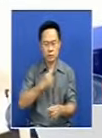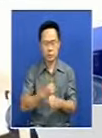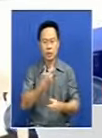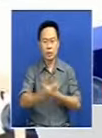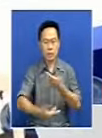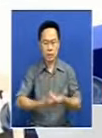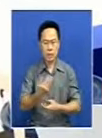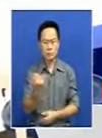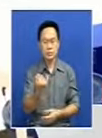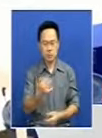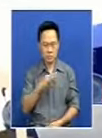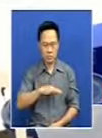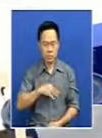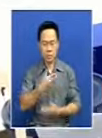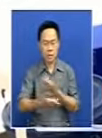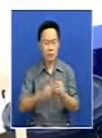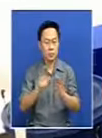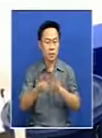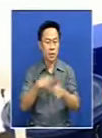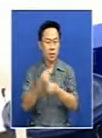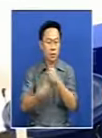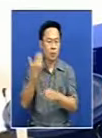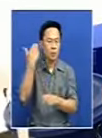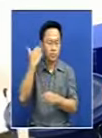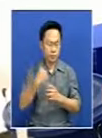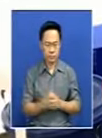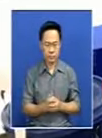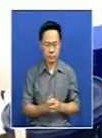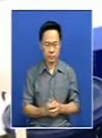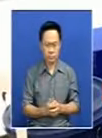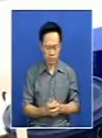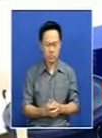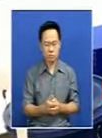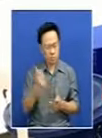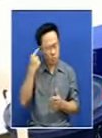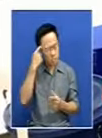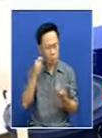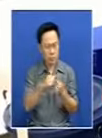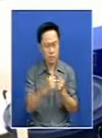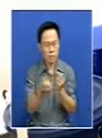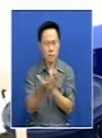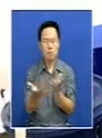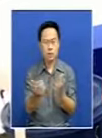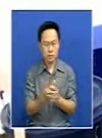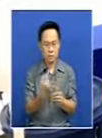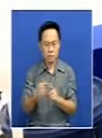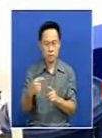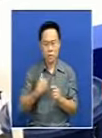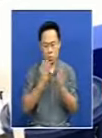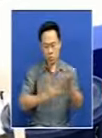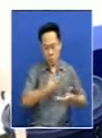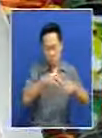อดไม่ดีเท่ากับที่คนด้วยหลายๆอย่างไม่เกี่ยวกับแรงด้วยแล้วก็แม่ค้